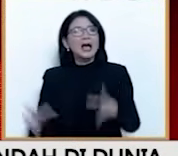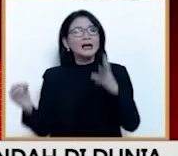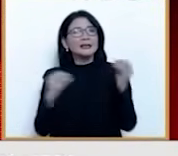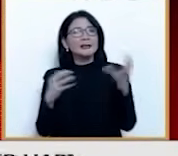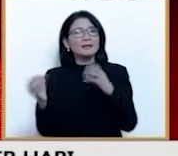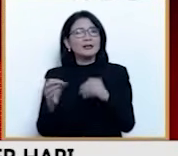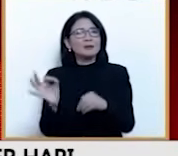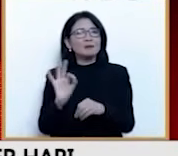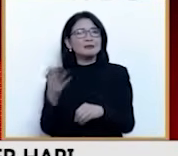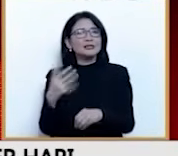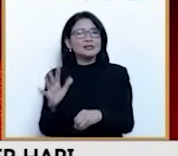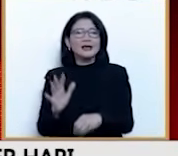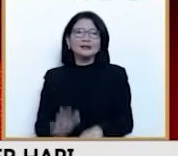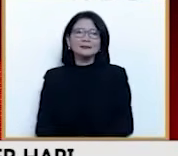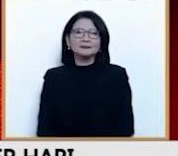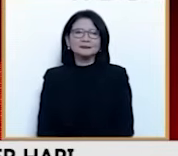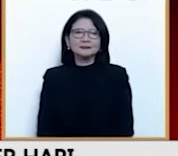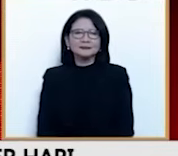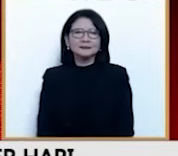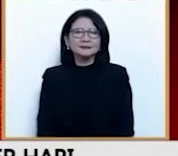selesai.